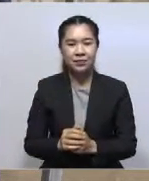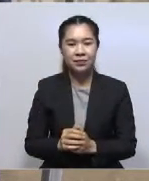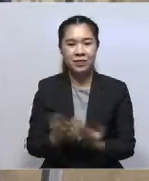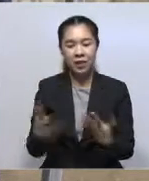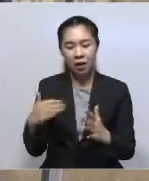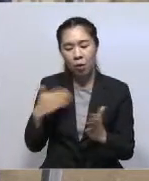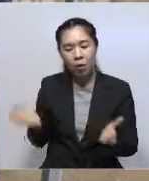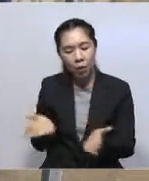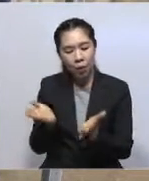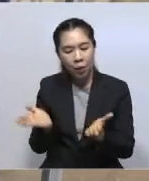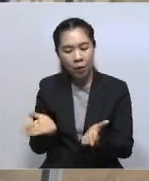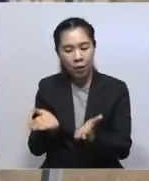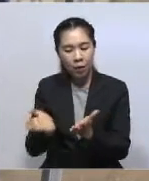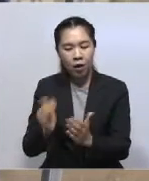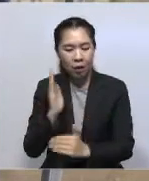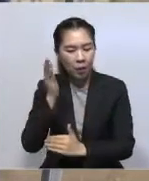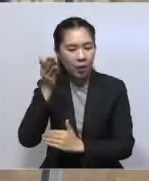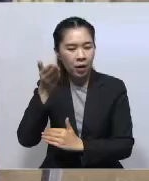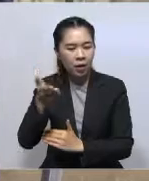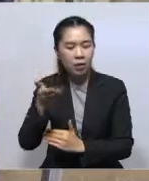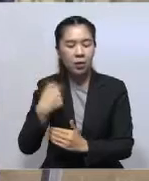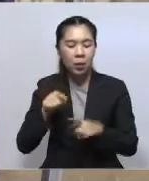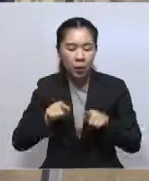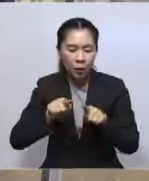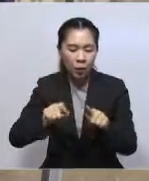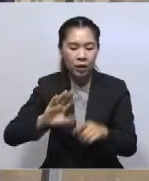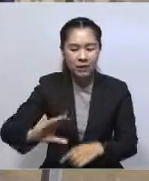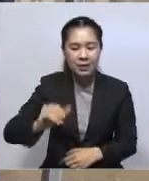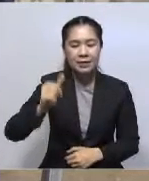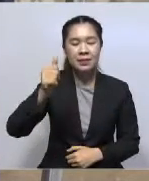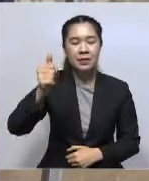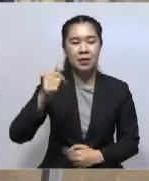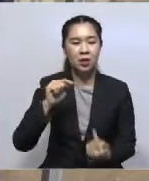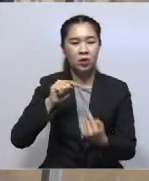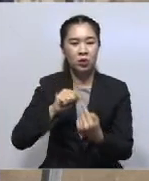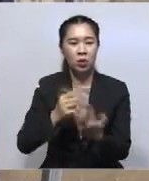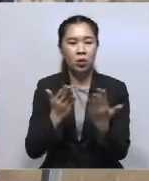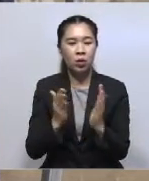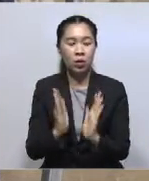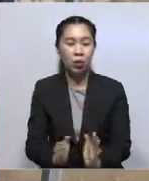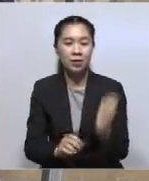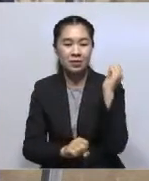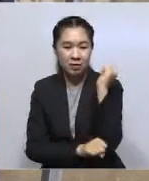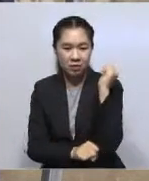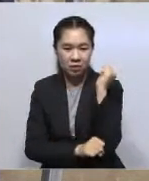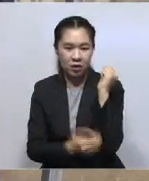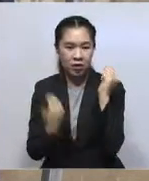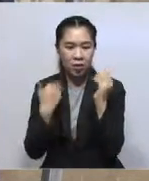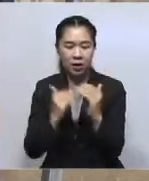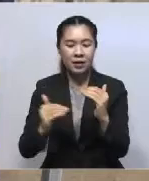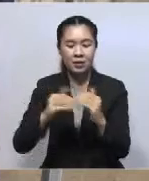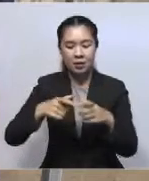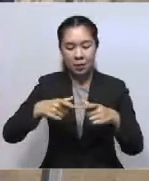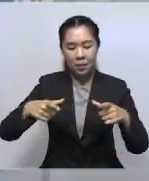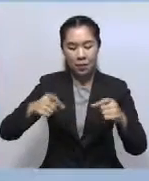นับสนุนส่งเสริมผู้ประกอบการให้เจริญเติบโตไปในทิศทางที่ดีมากยิ่งขึ้นแล้วสำหรับผู้มีรายได้น้อยหรือว่าผู้ที่ใช้สิทธิ์บัตรสวัสดิ